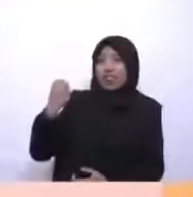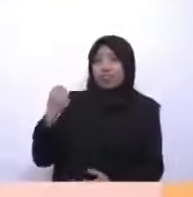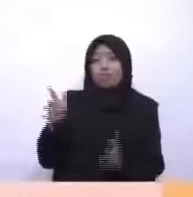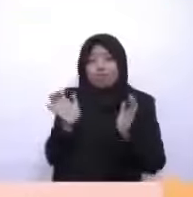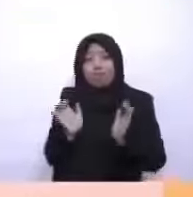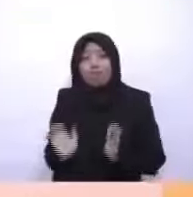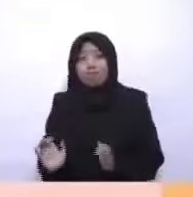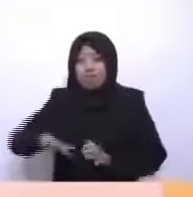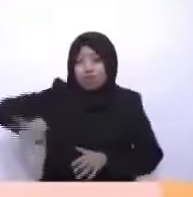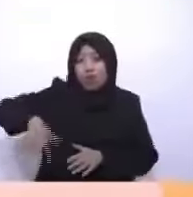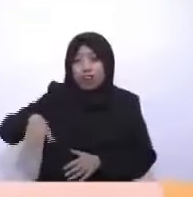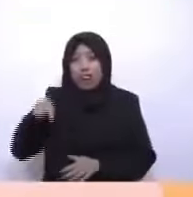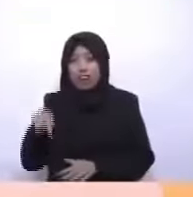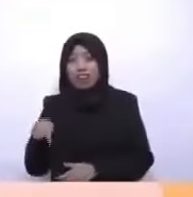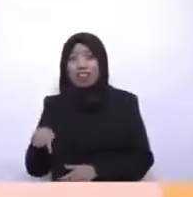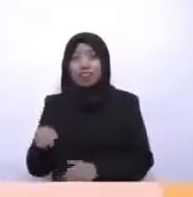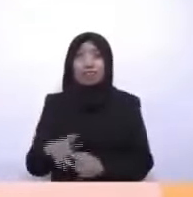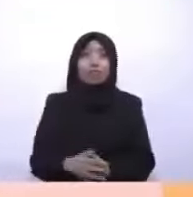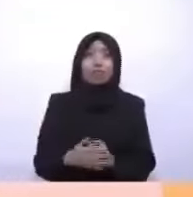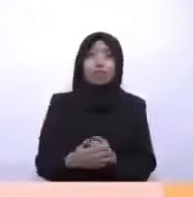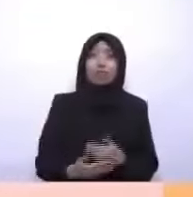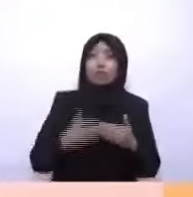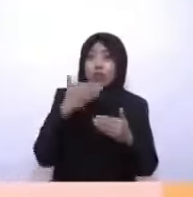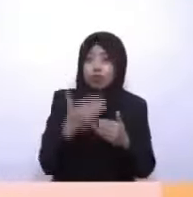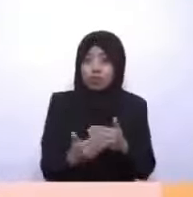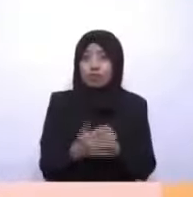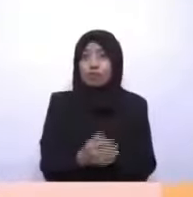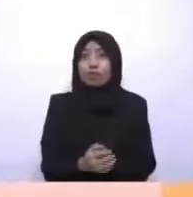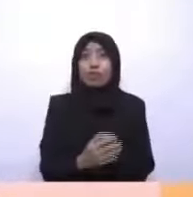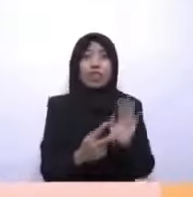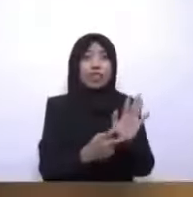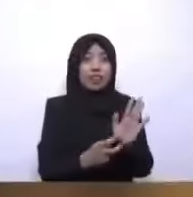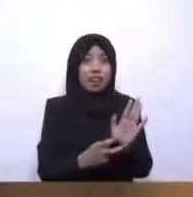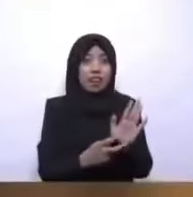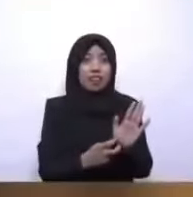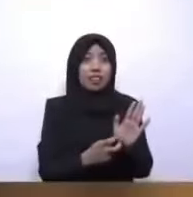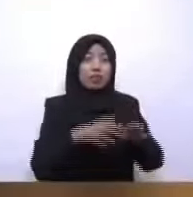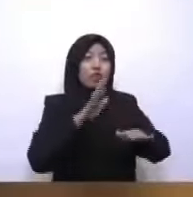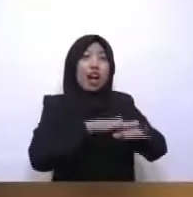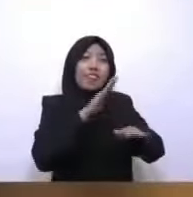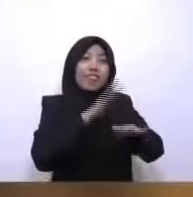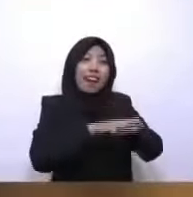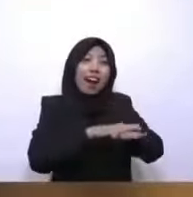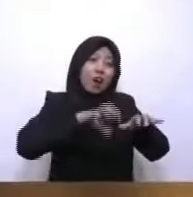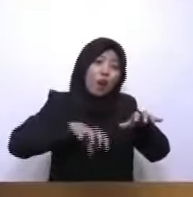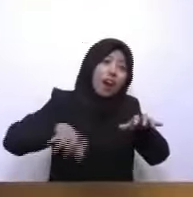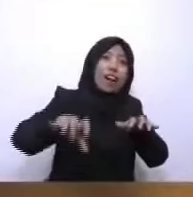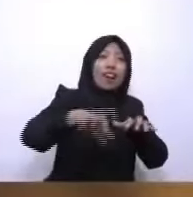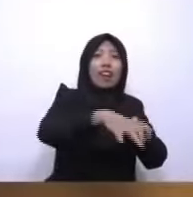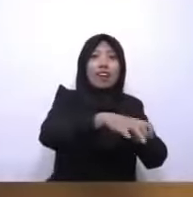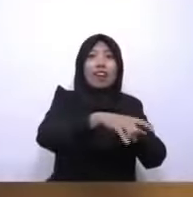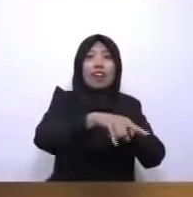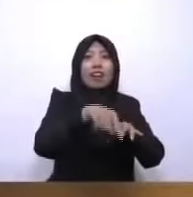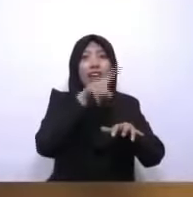keluarga. Juga penguatan nilai-nilai budaya lokal